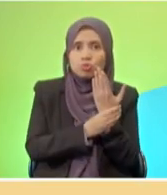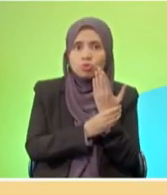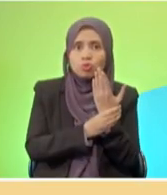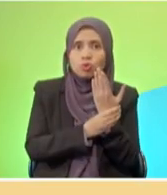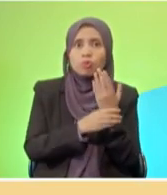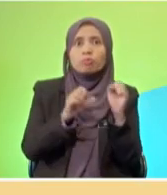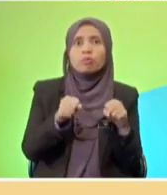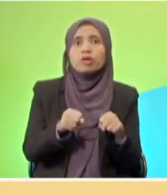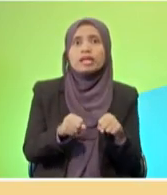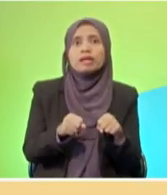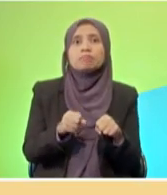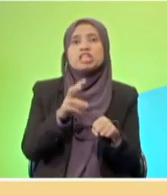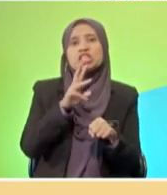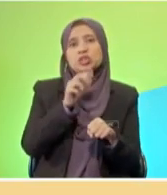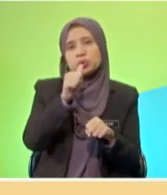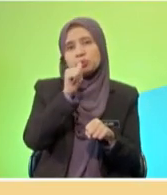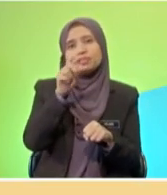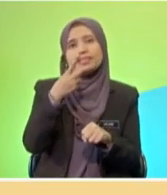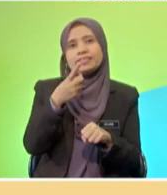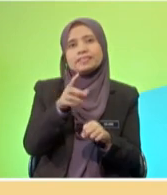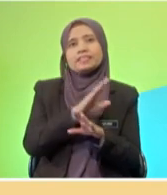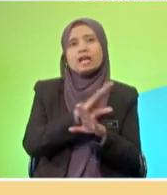tak boleh sebab apa